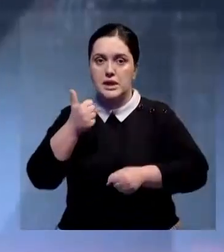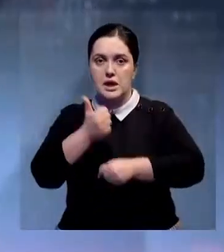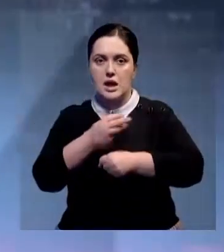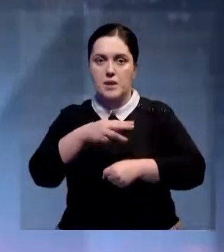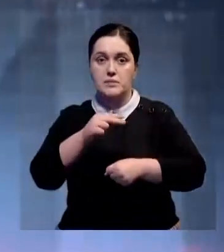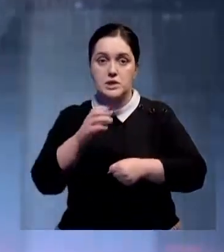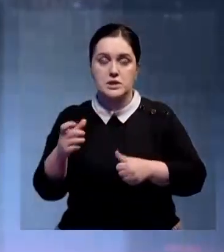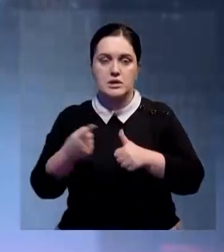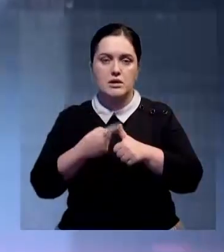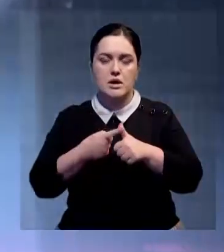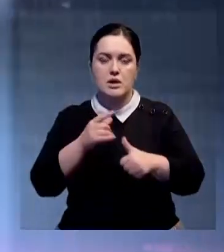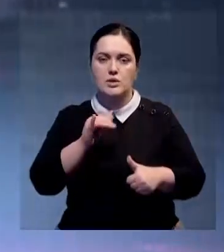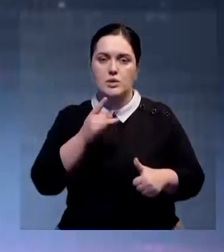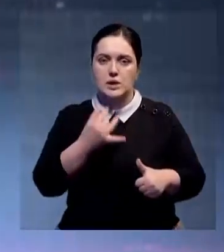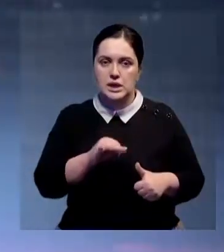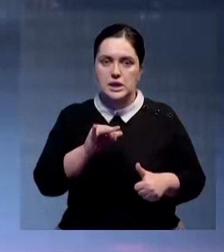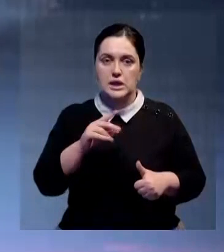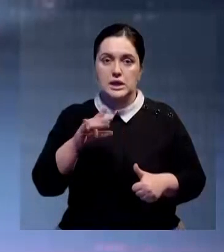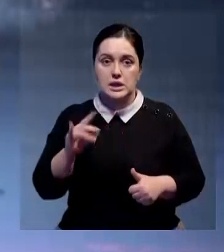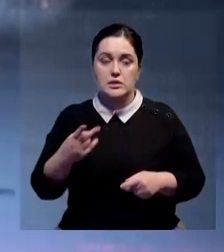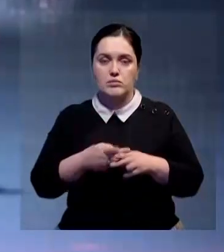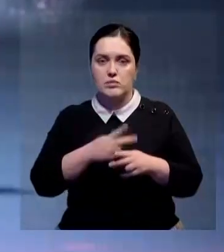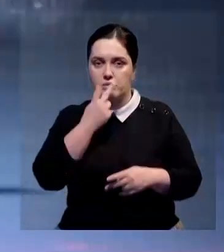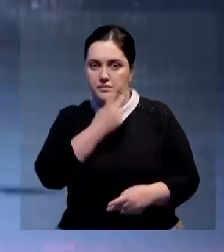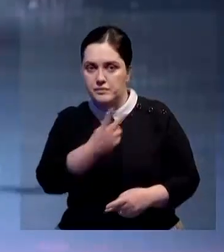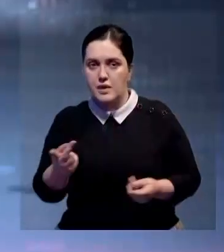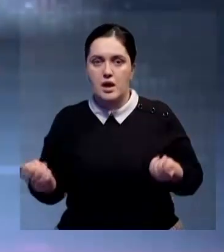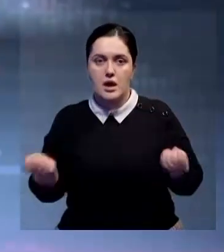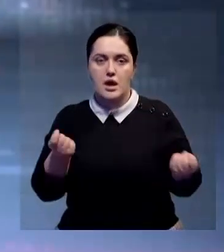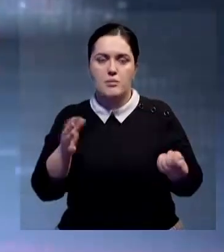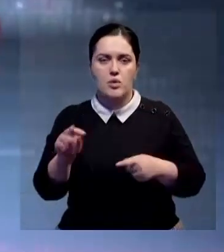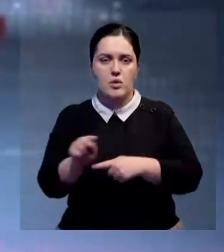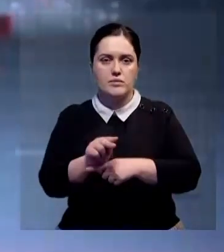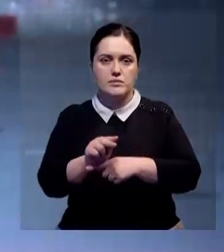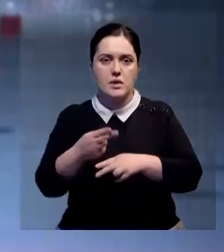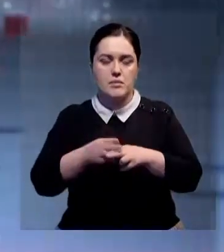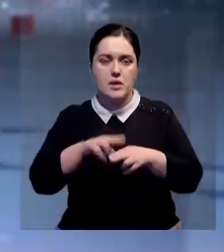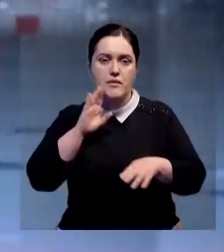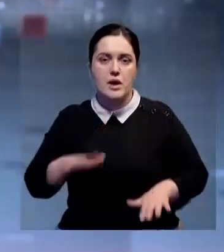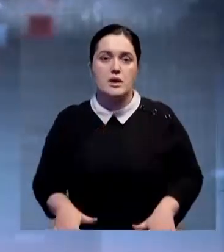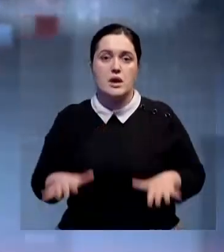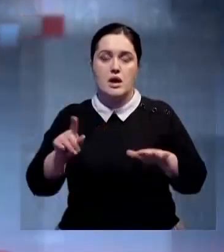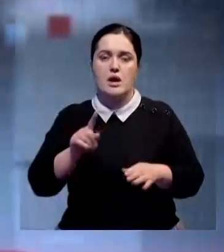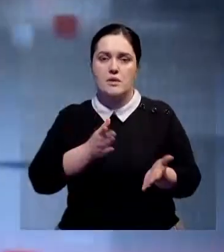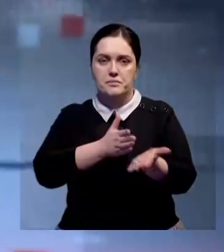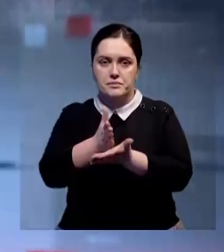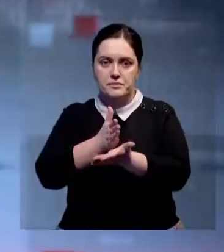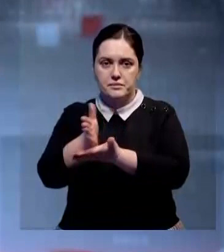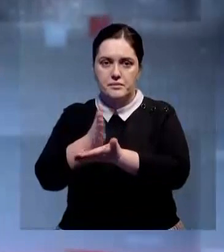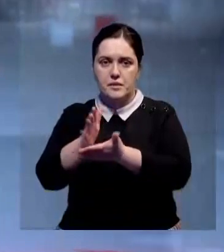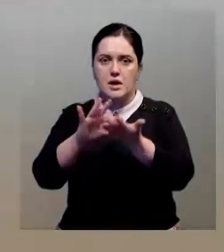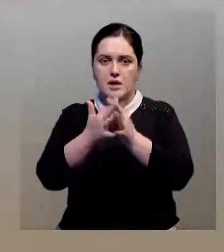Юрий Ирина оценивает ситуацию и координирует работу по ликвидации последствий подтопления он посвятил ряд населённых пунктов